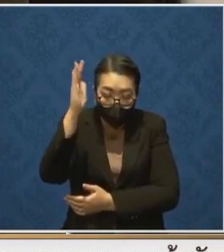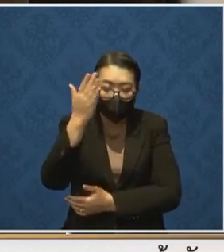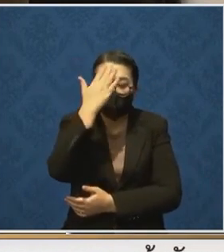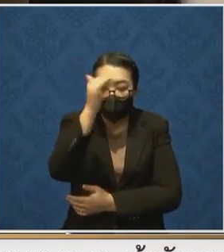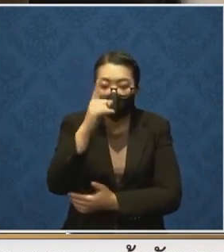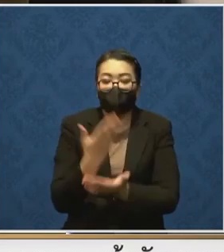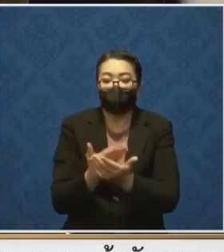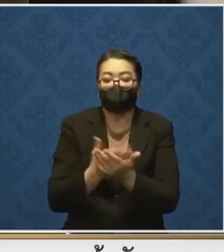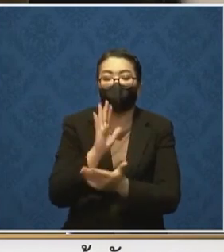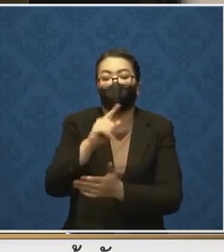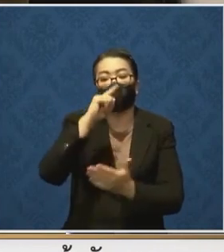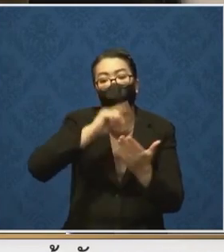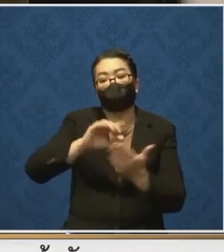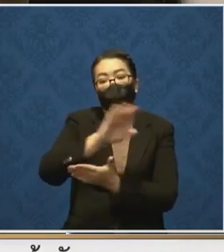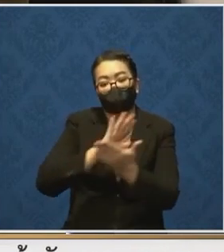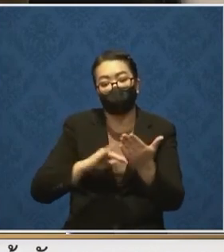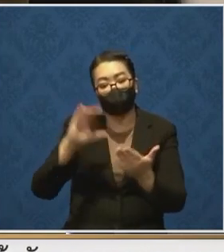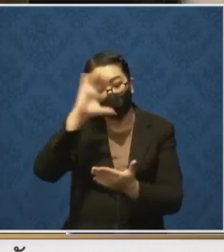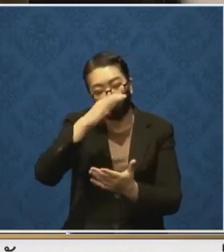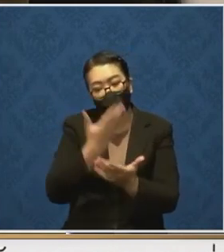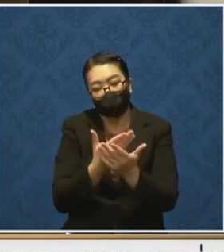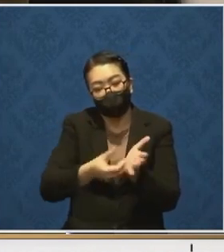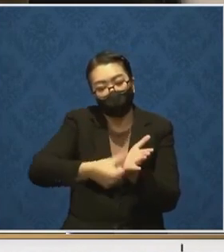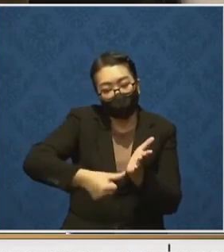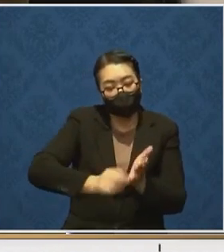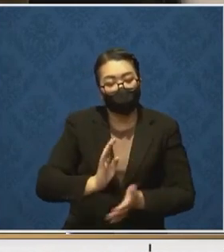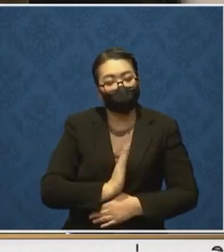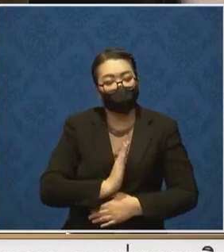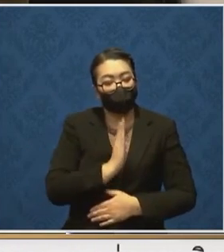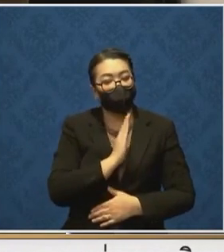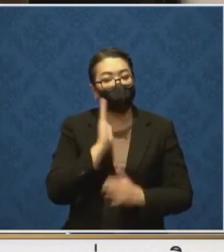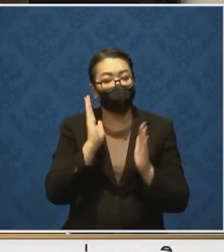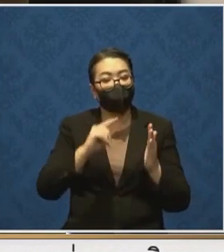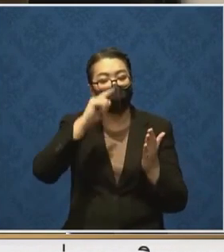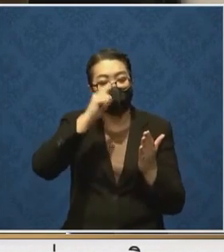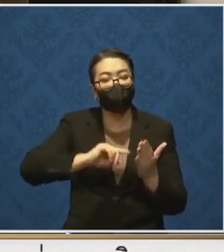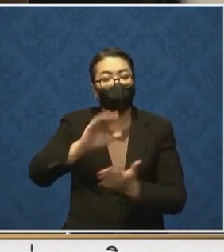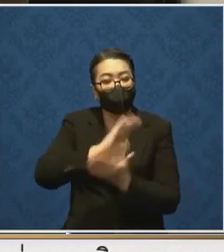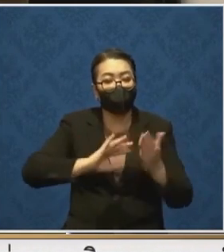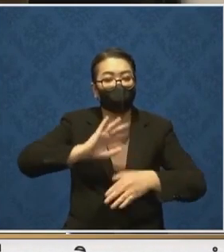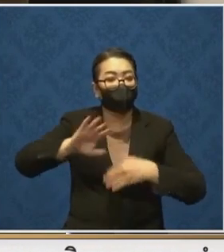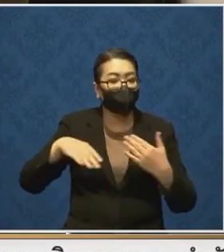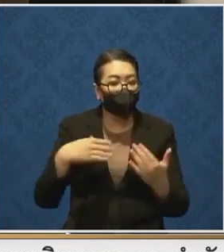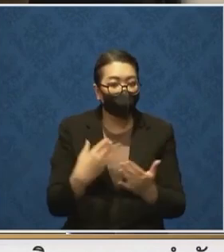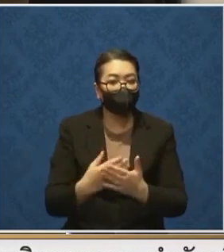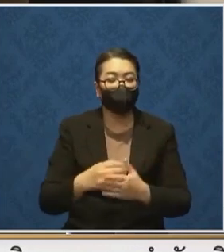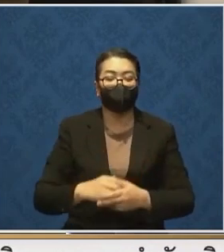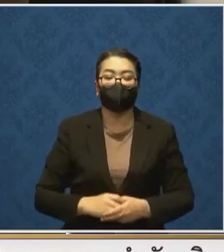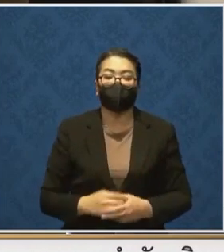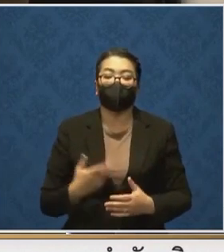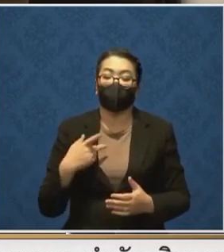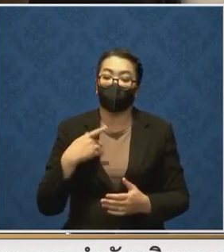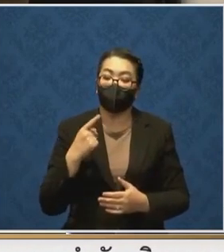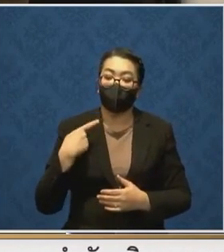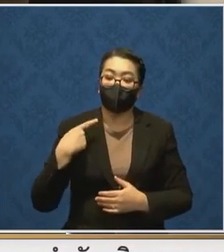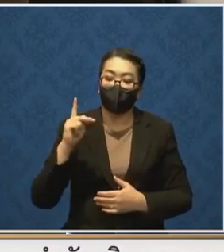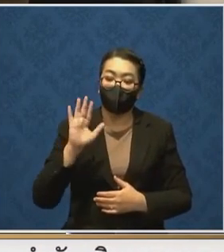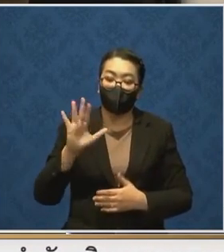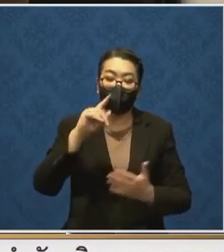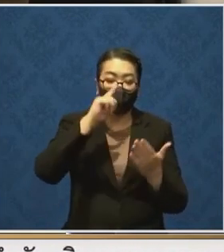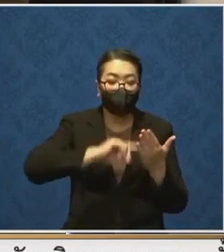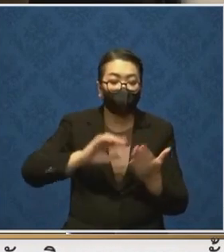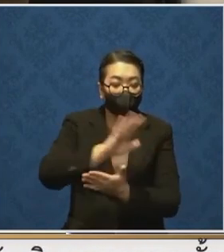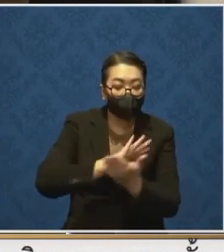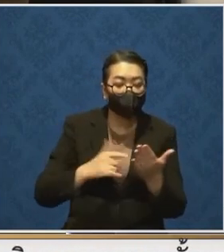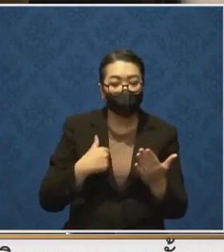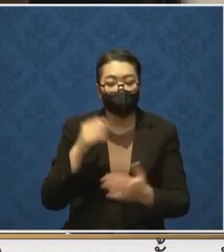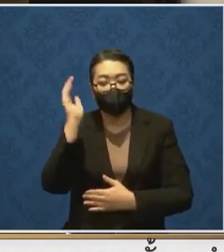ิติยดศรรรสีเองrikบ Deutschเป็ผประโยชนของประชาชนทฉัจยั